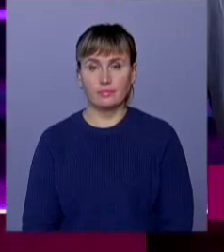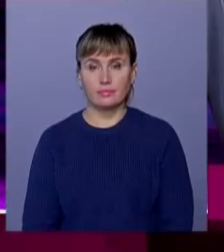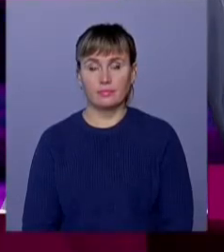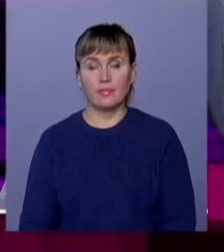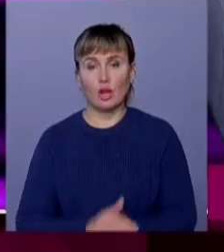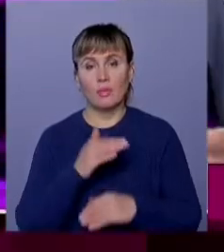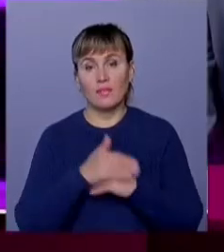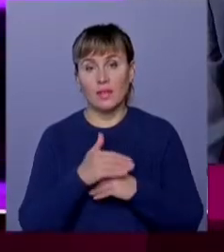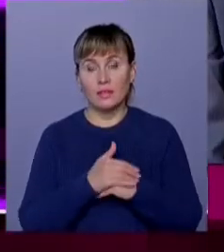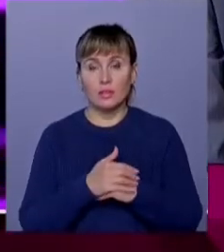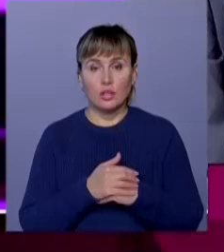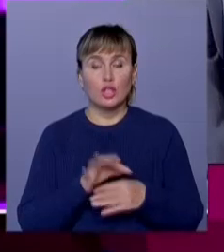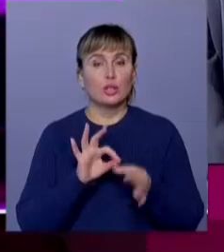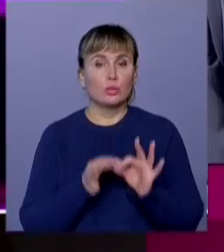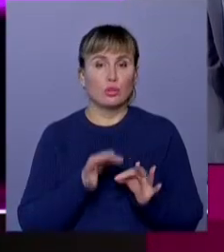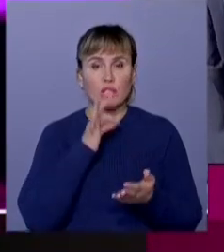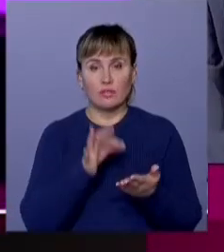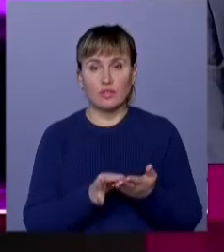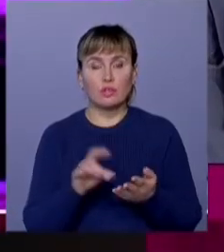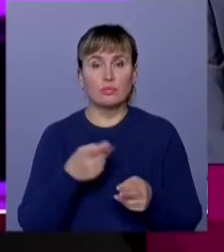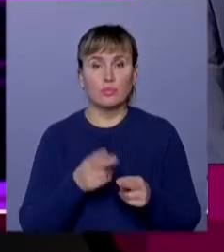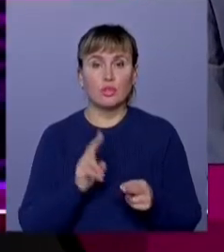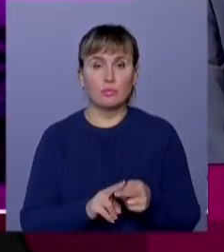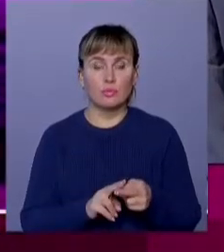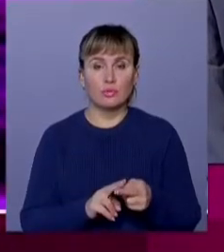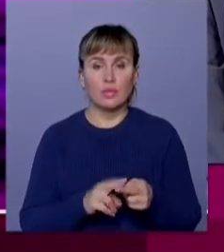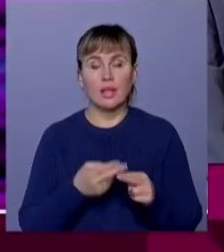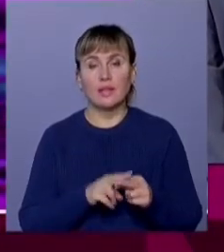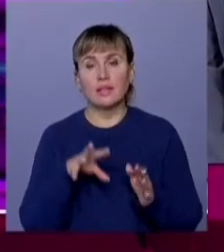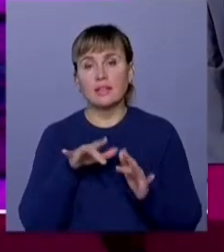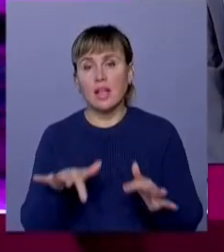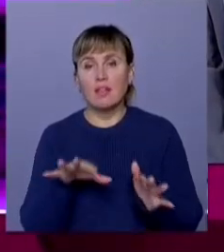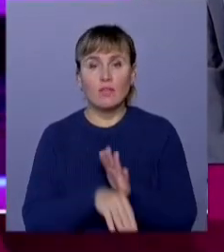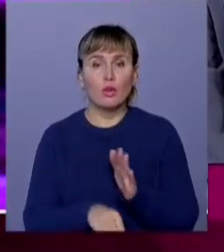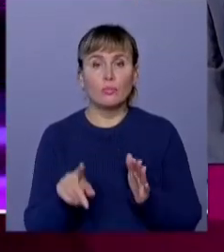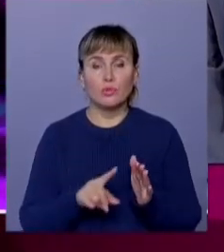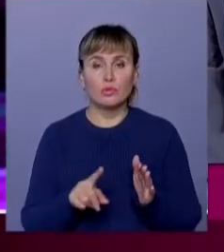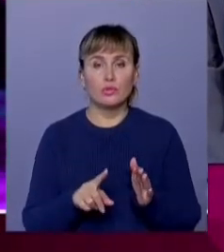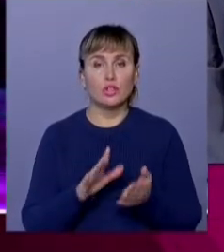Добрый вечер. Ну, тут сложно отвечать, насколько правомерна эта мера. Дело в том, что